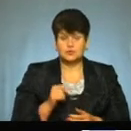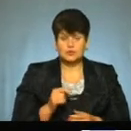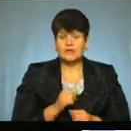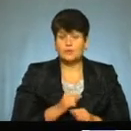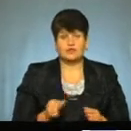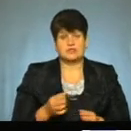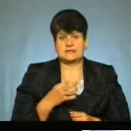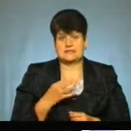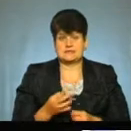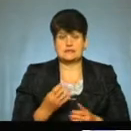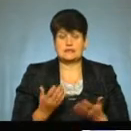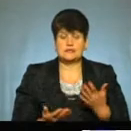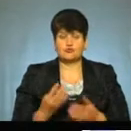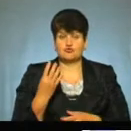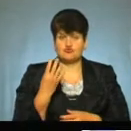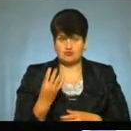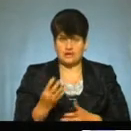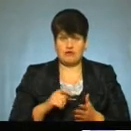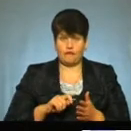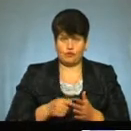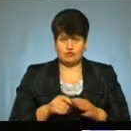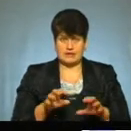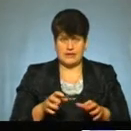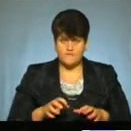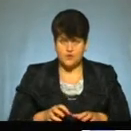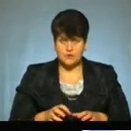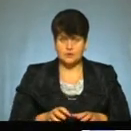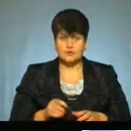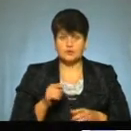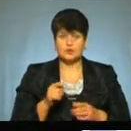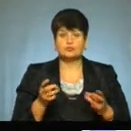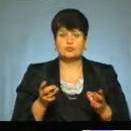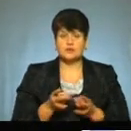не можна сказати, що якщо 4 включені, значить, конфорки,